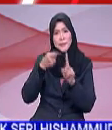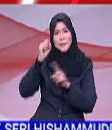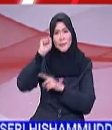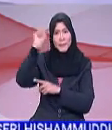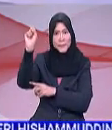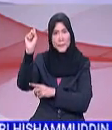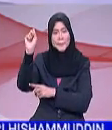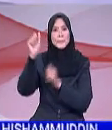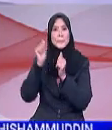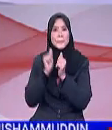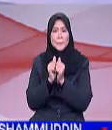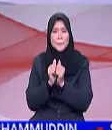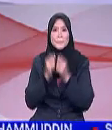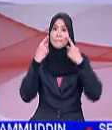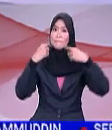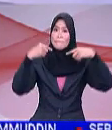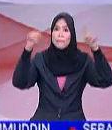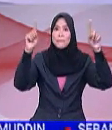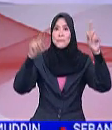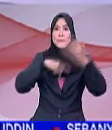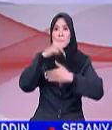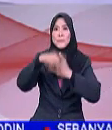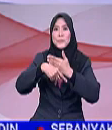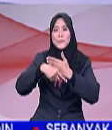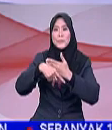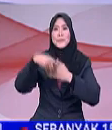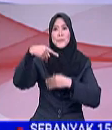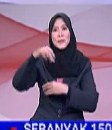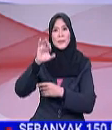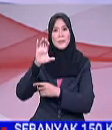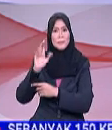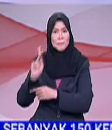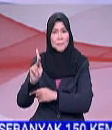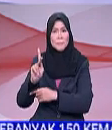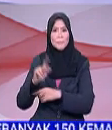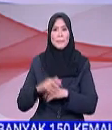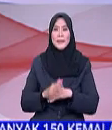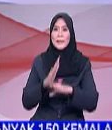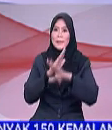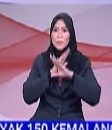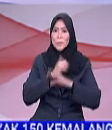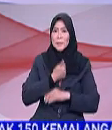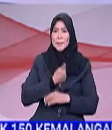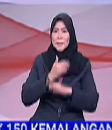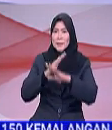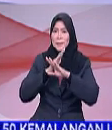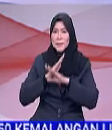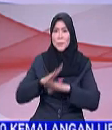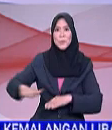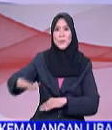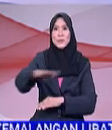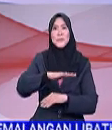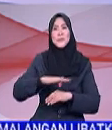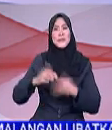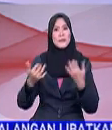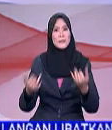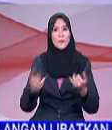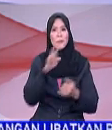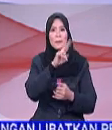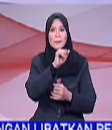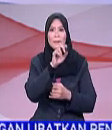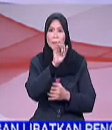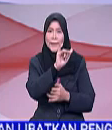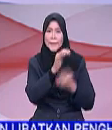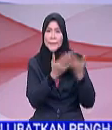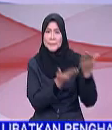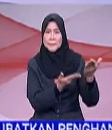petang ini. Bersama jayakan program imunisasi COVID-19 kebangsaan. Lindung diri, lindung semua. Kembali bersama Redwin di Angkasa Puri.